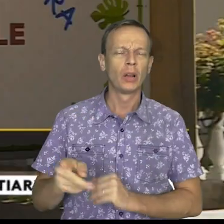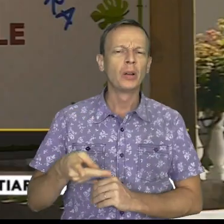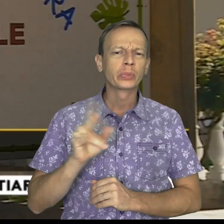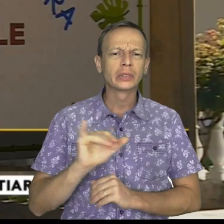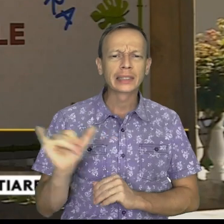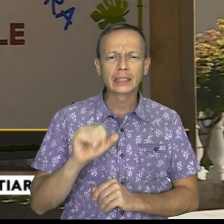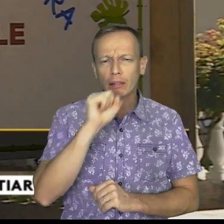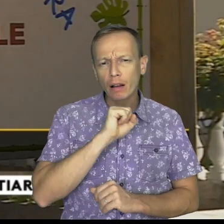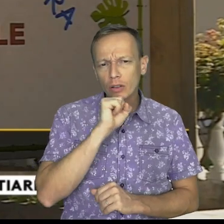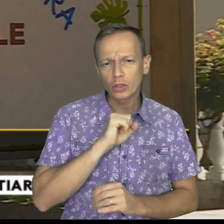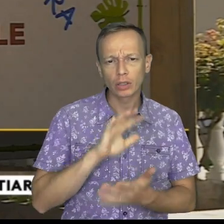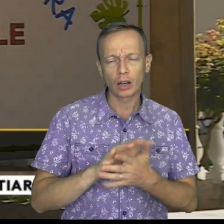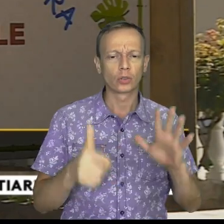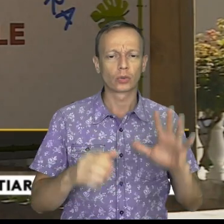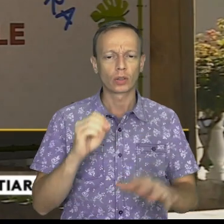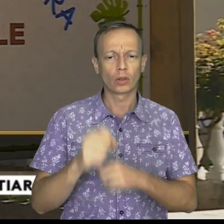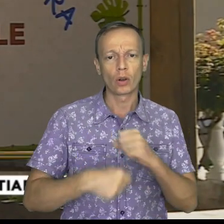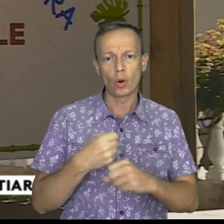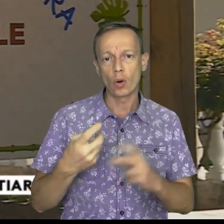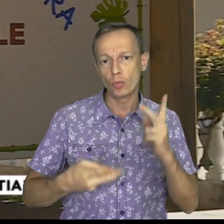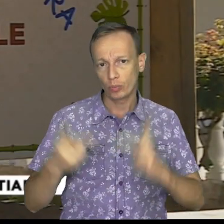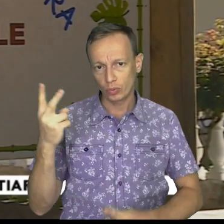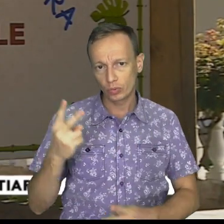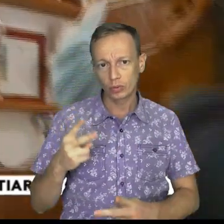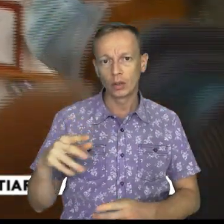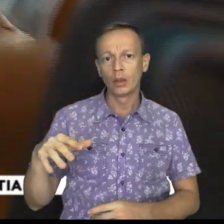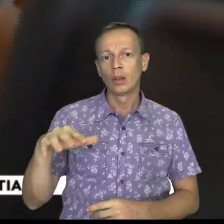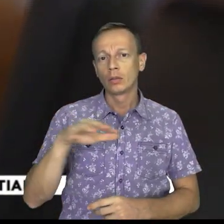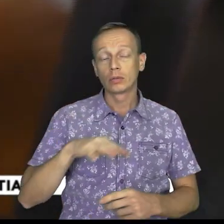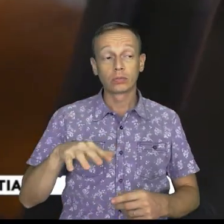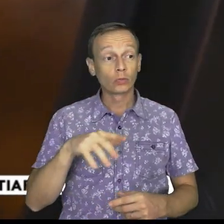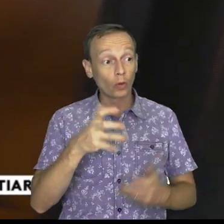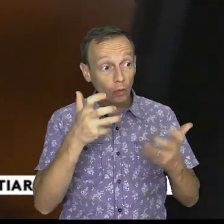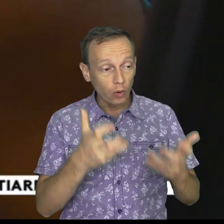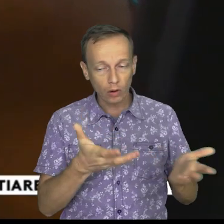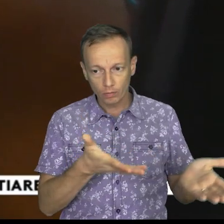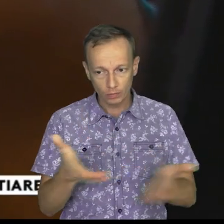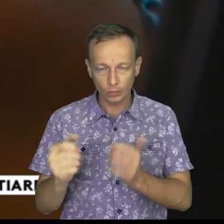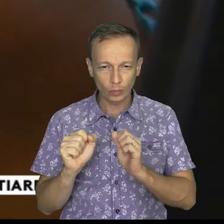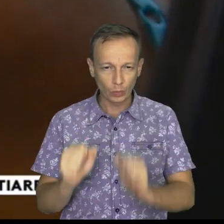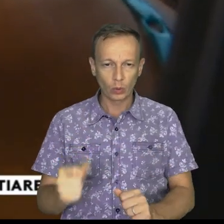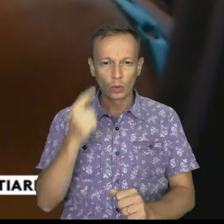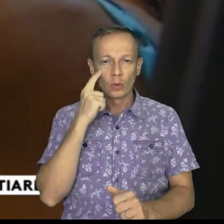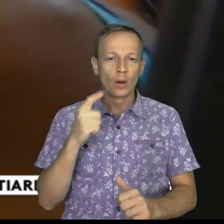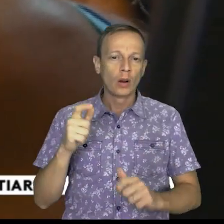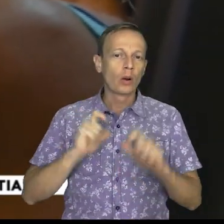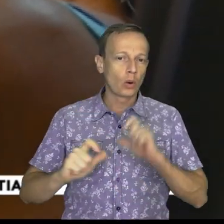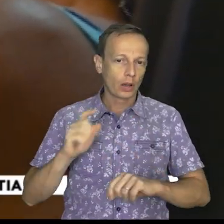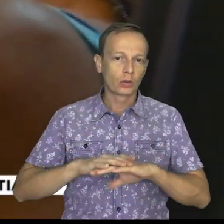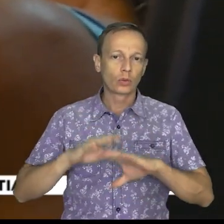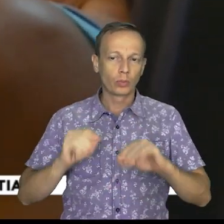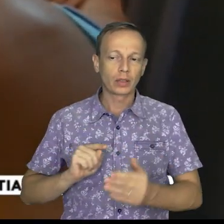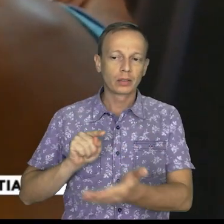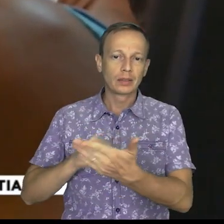sont principalement les personnes âgées de 60 ans et plus, basées sur le volontariat toujours. Jeanne Peket Pouira et Mirko